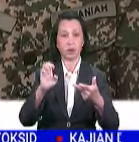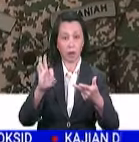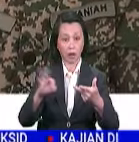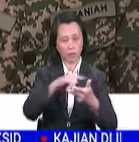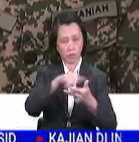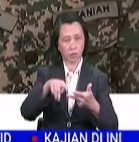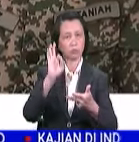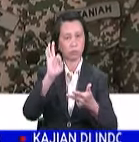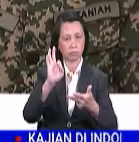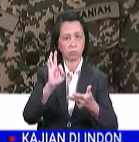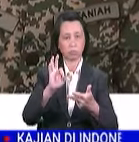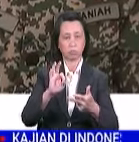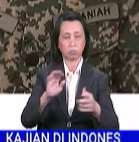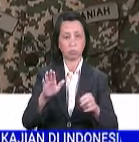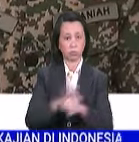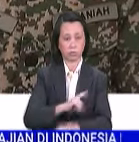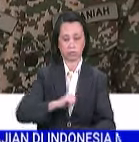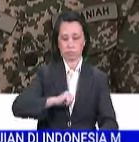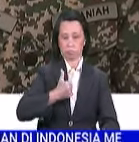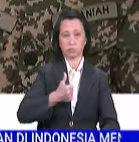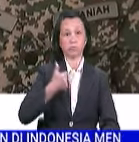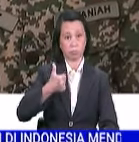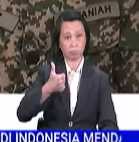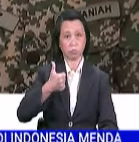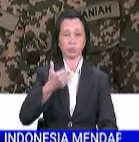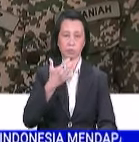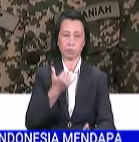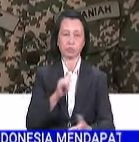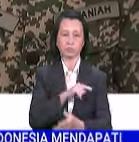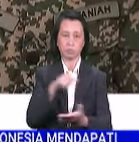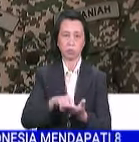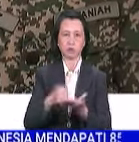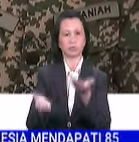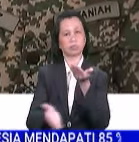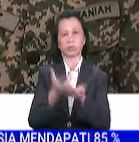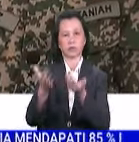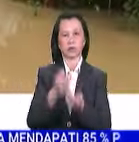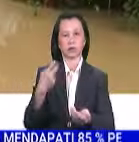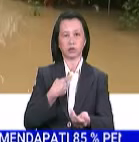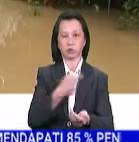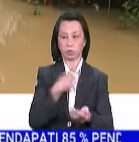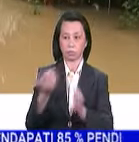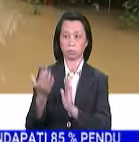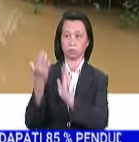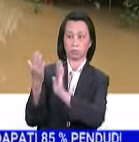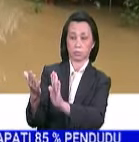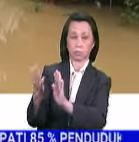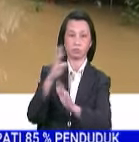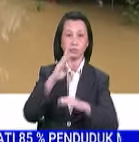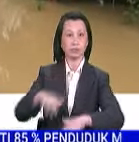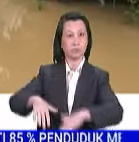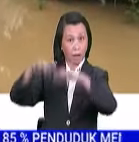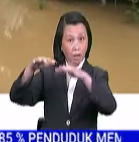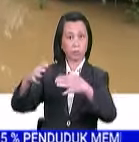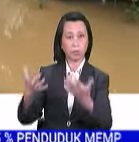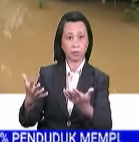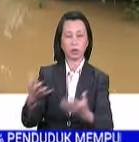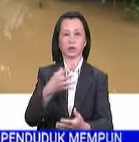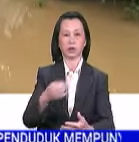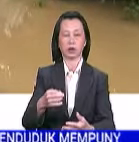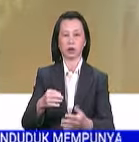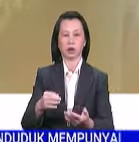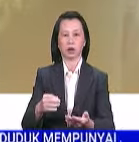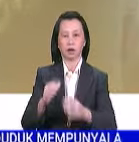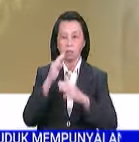keadaan yang cukup membanggakan. Dan ini memudahkan kita berdepan dengan banjir. Dan bukan